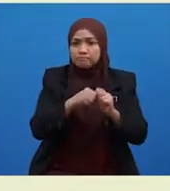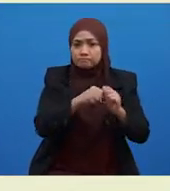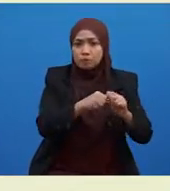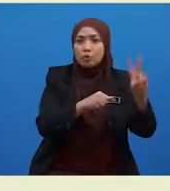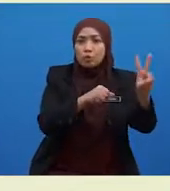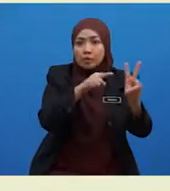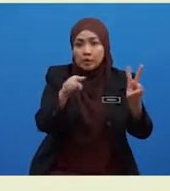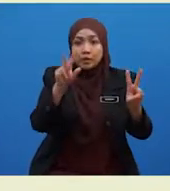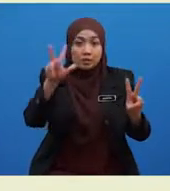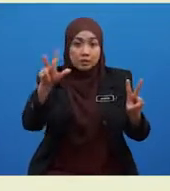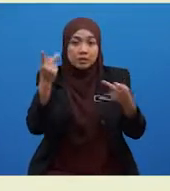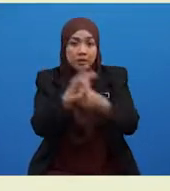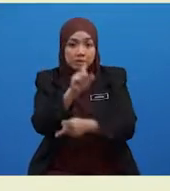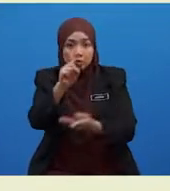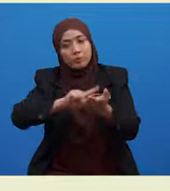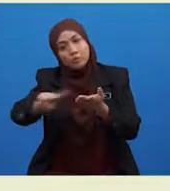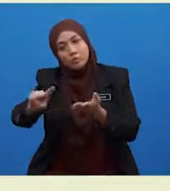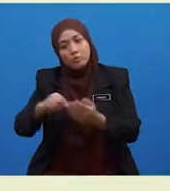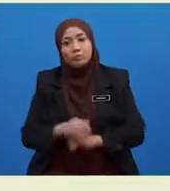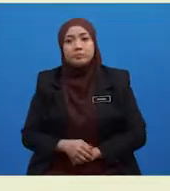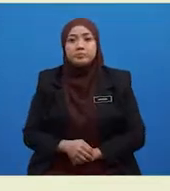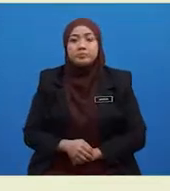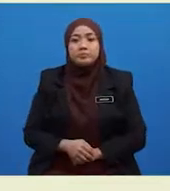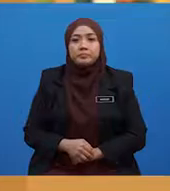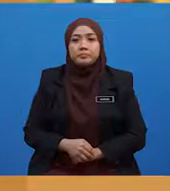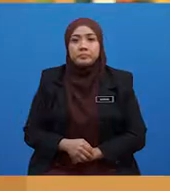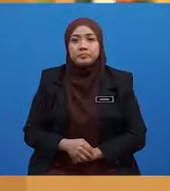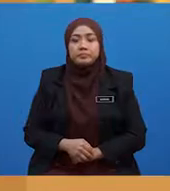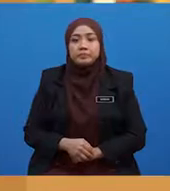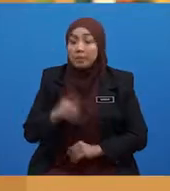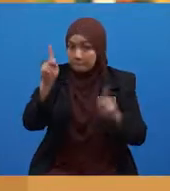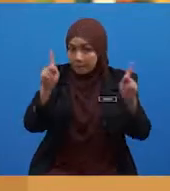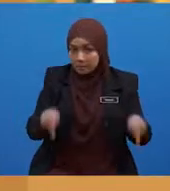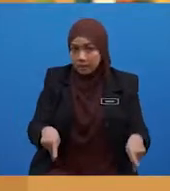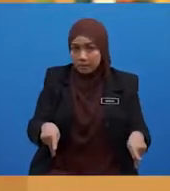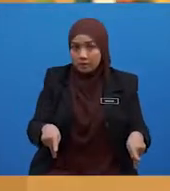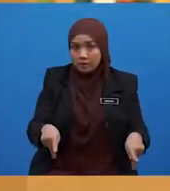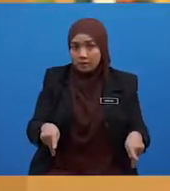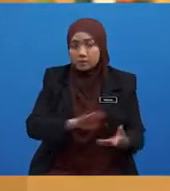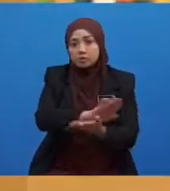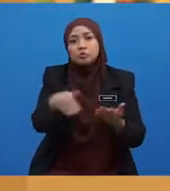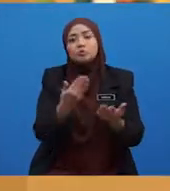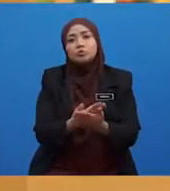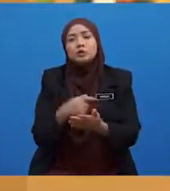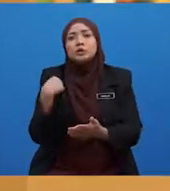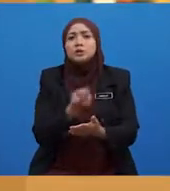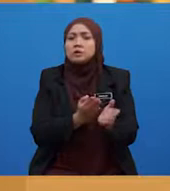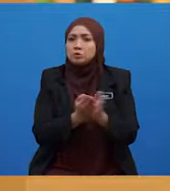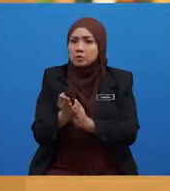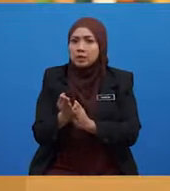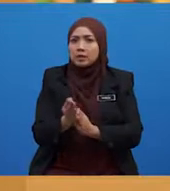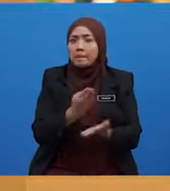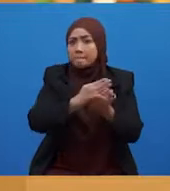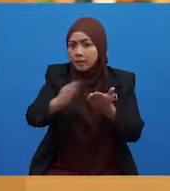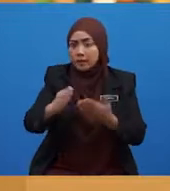2 hingga 3 kali seminggu. Baiklah pelajar. Kita teruskan kepada bahagian